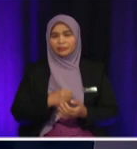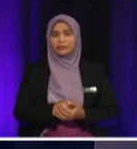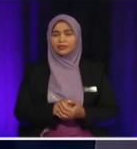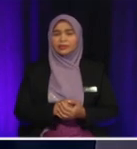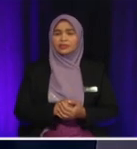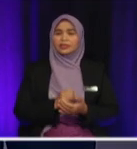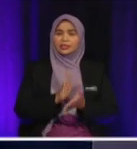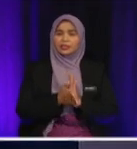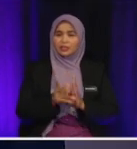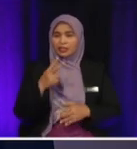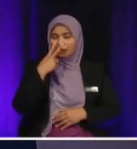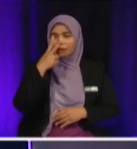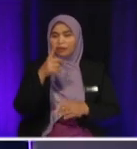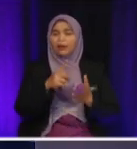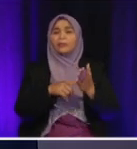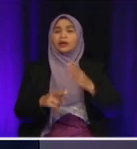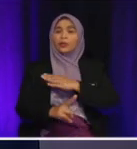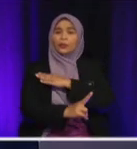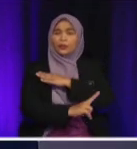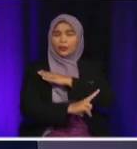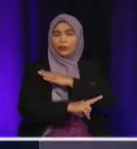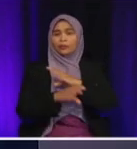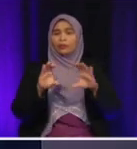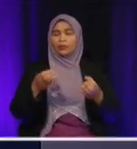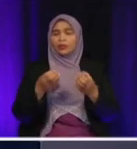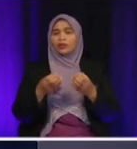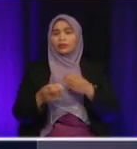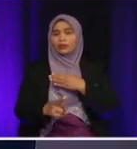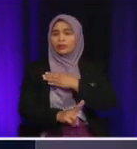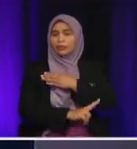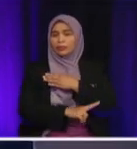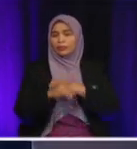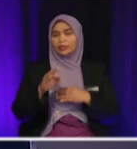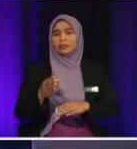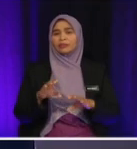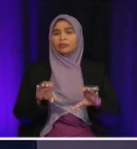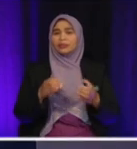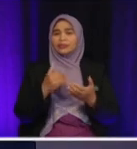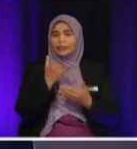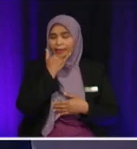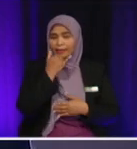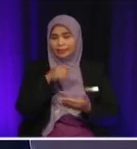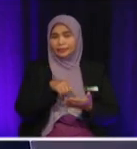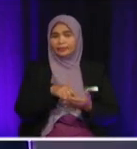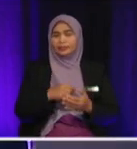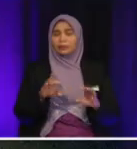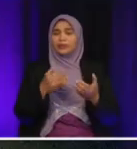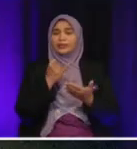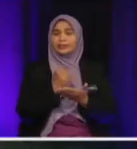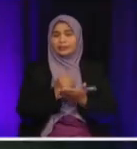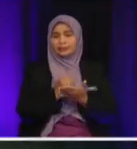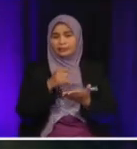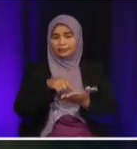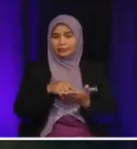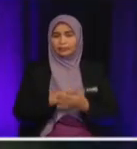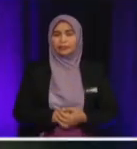tengok pula hukum, apa hukum melaksanakan hukuman jenayah dalam Islam ini? Ya, Aiman ya. Murid-murid sekalian, kita ada hukum banyak, kita